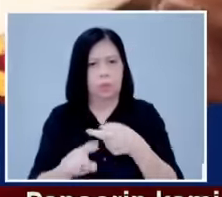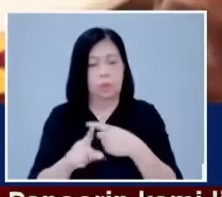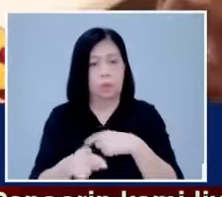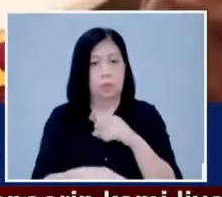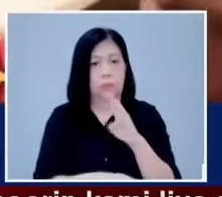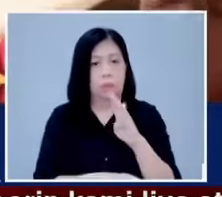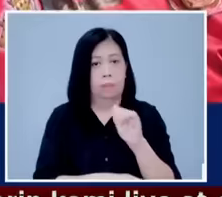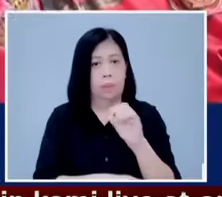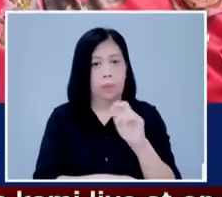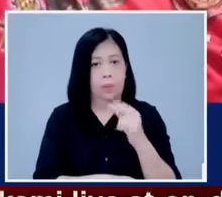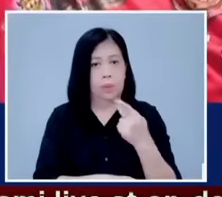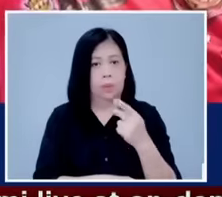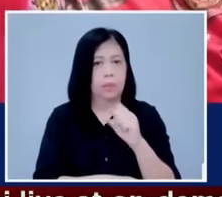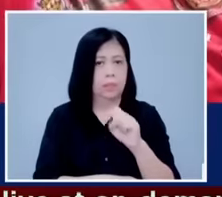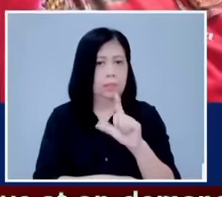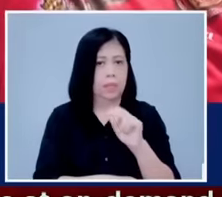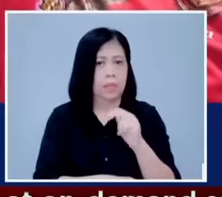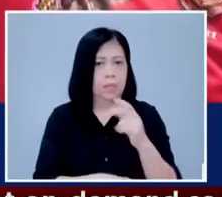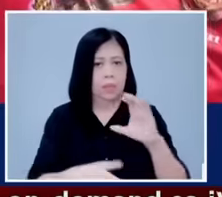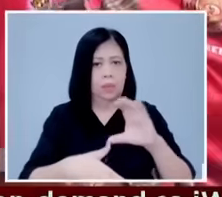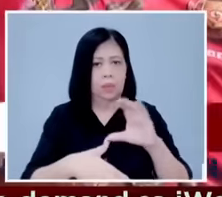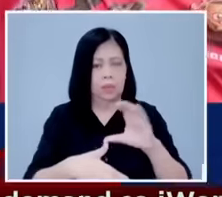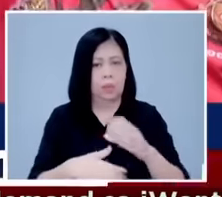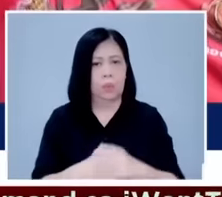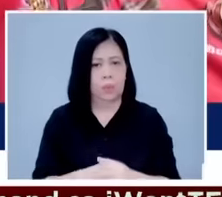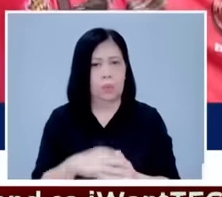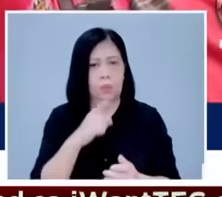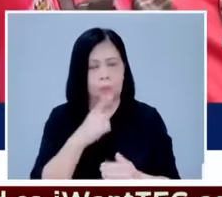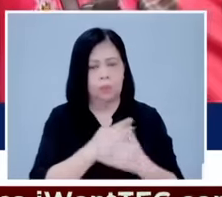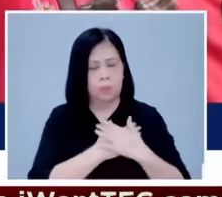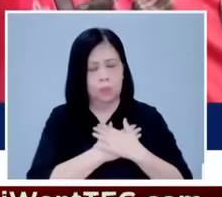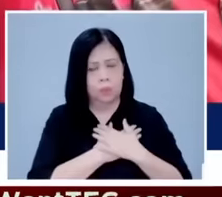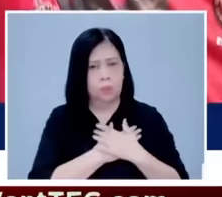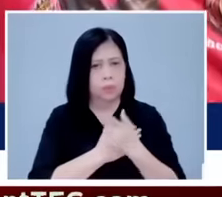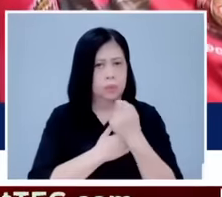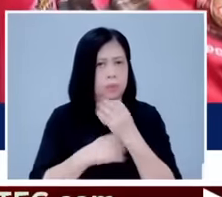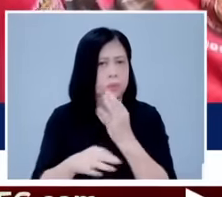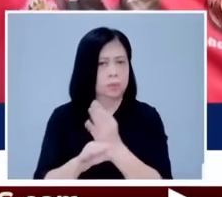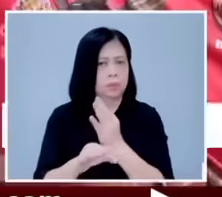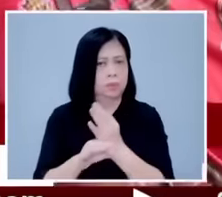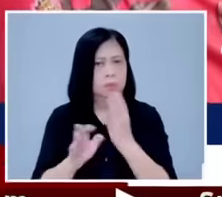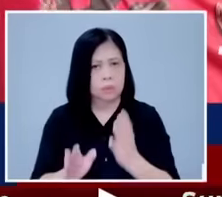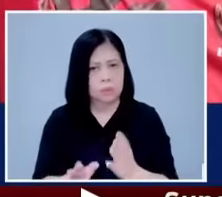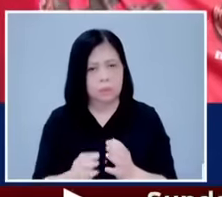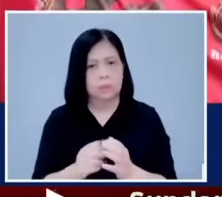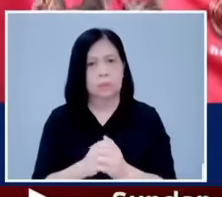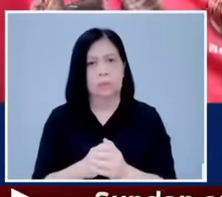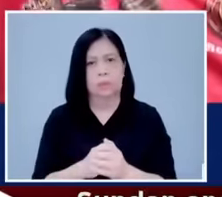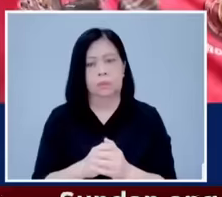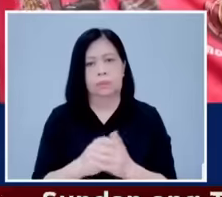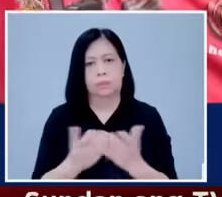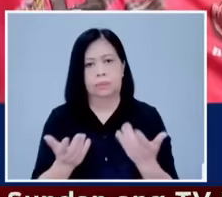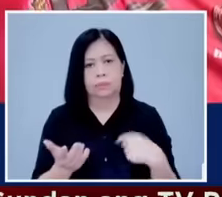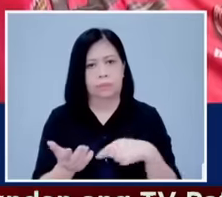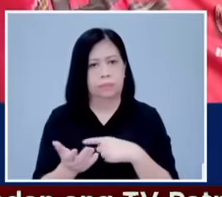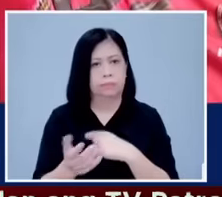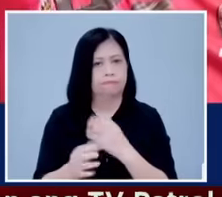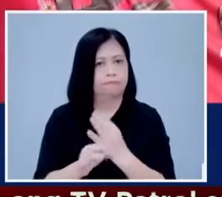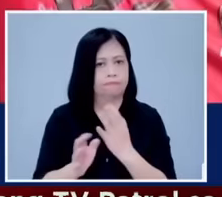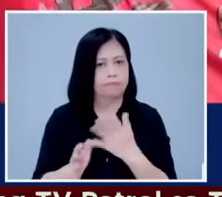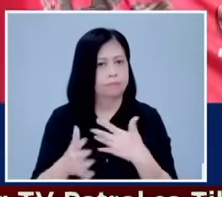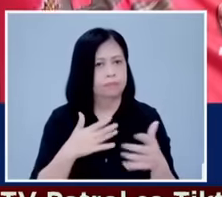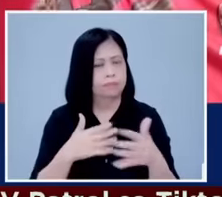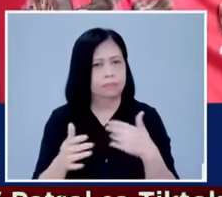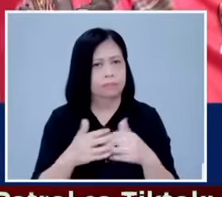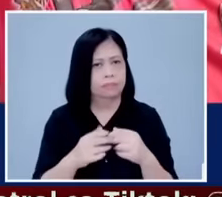silang Caloocan. Taos po talaga sa puso namin yon. Bilang isang deboto po, kami, kahit gaano pa